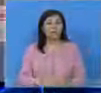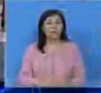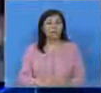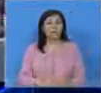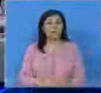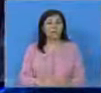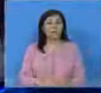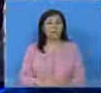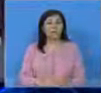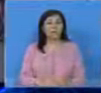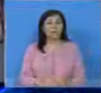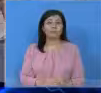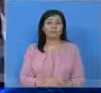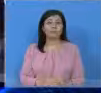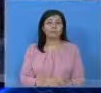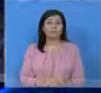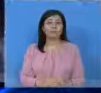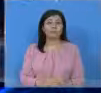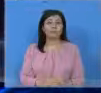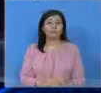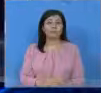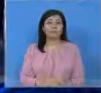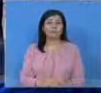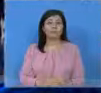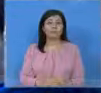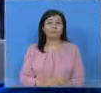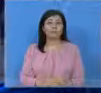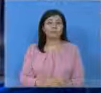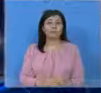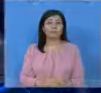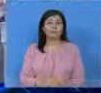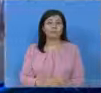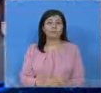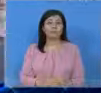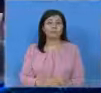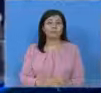пришло, вот и с тобой нам попрощаться пора.